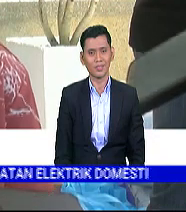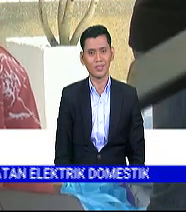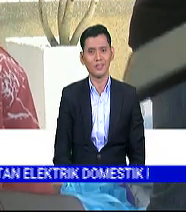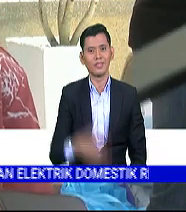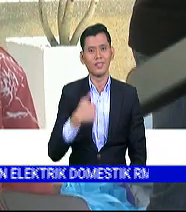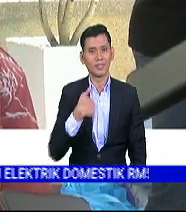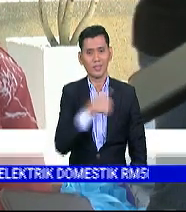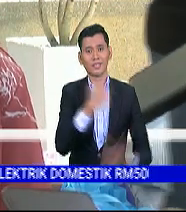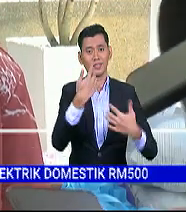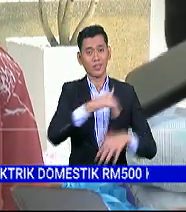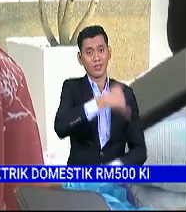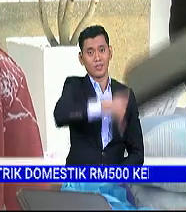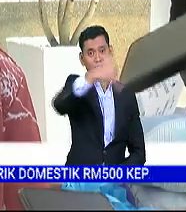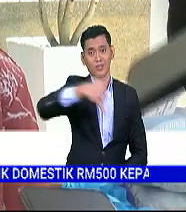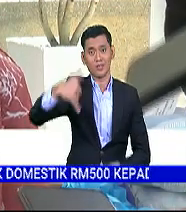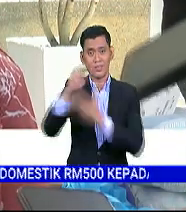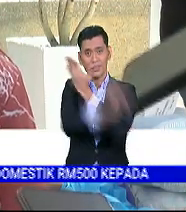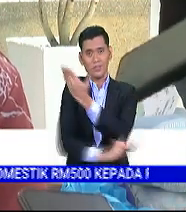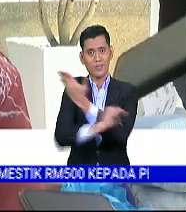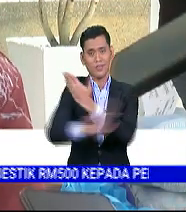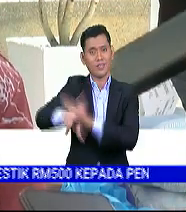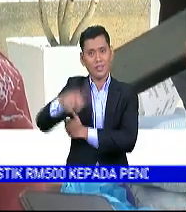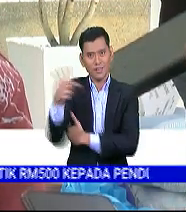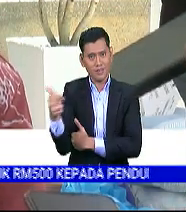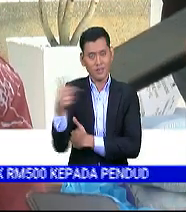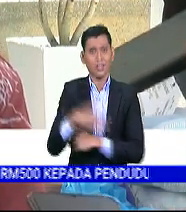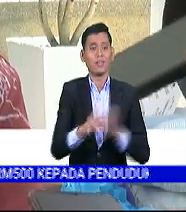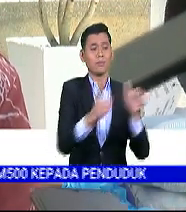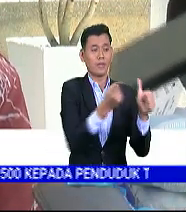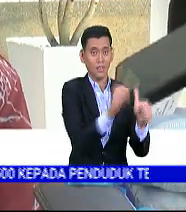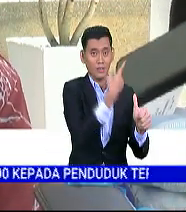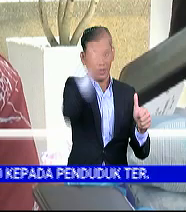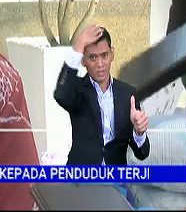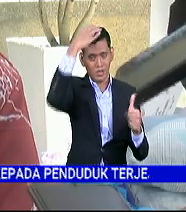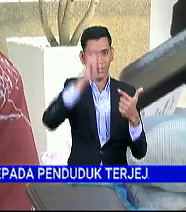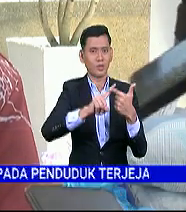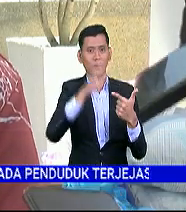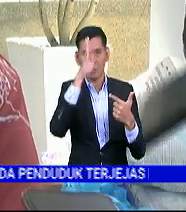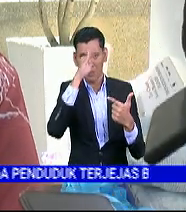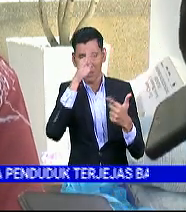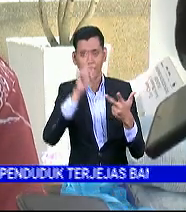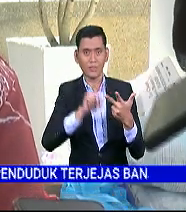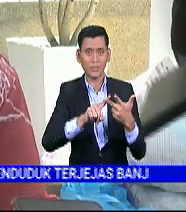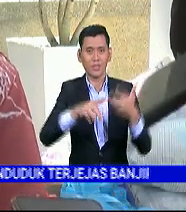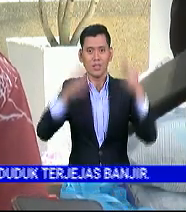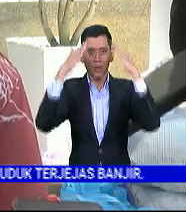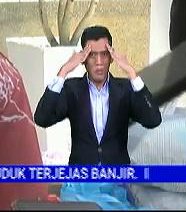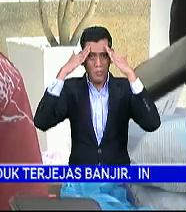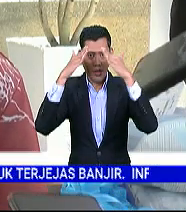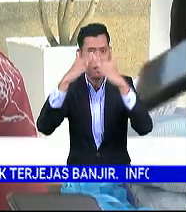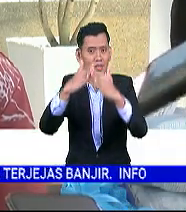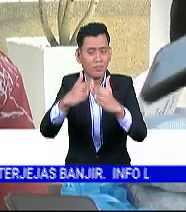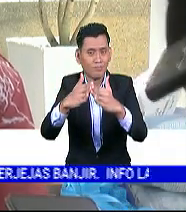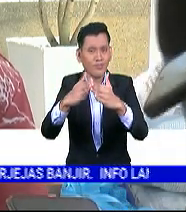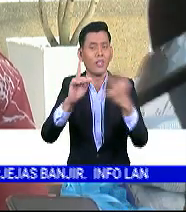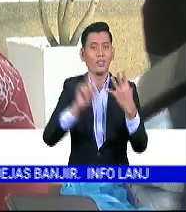Kami telah pun pergi di beberapa negeri lain, Selangor, ya, di Melaka dan juga di Pahang